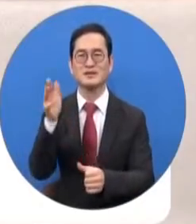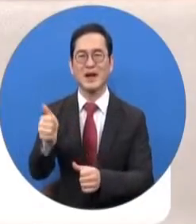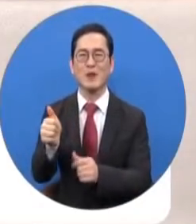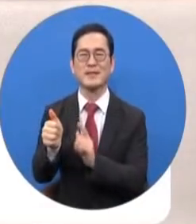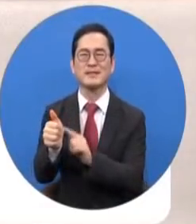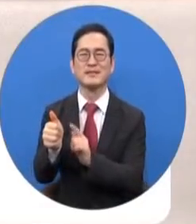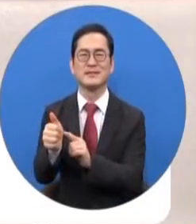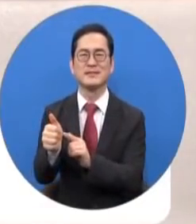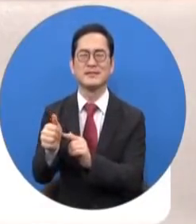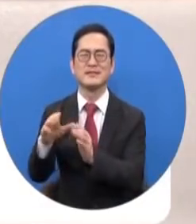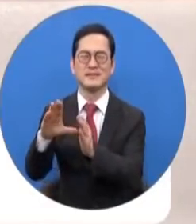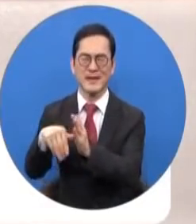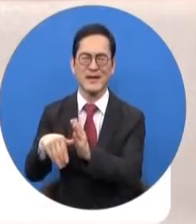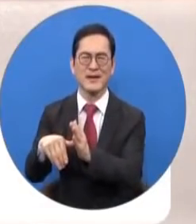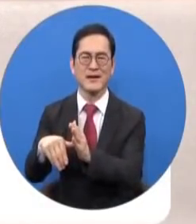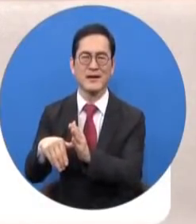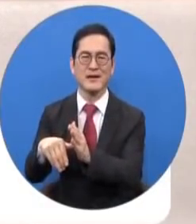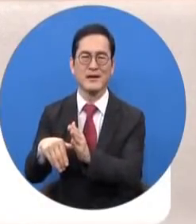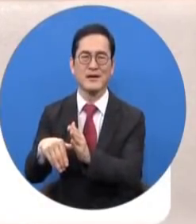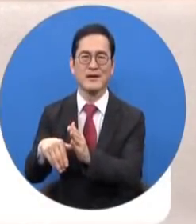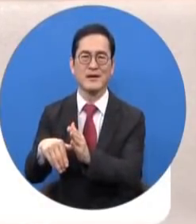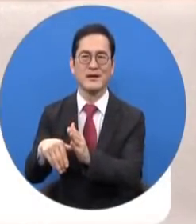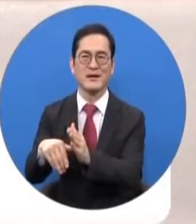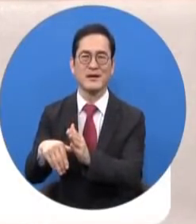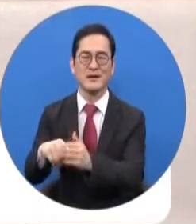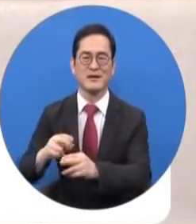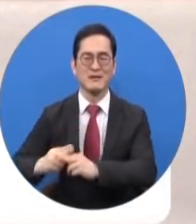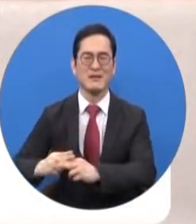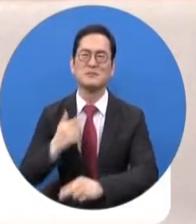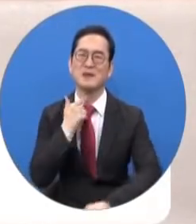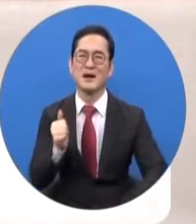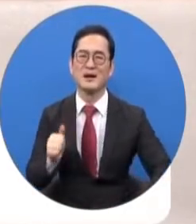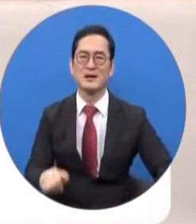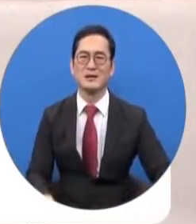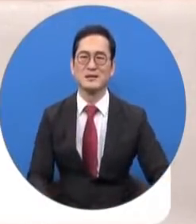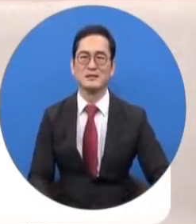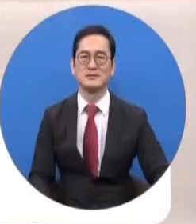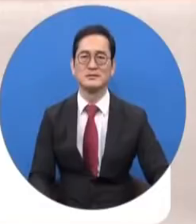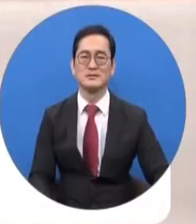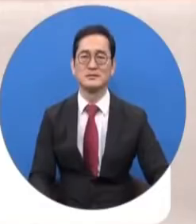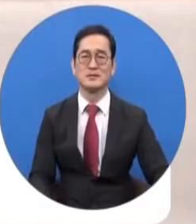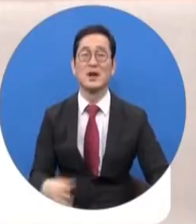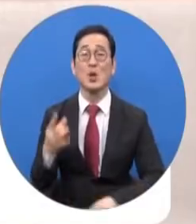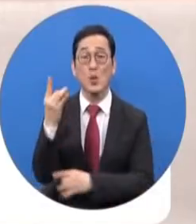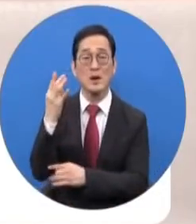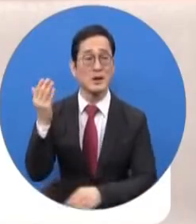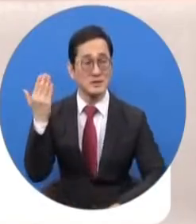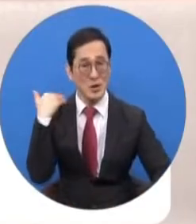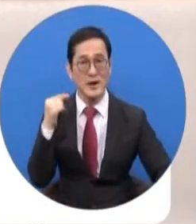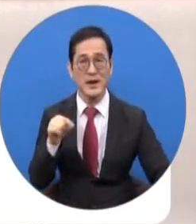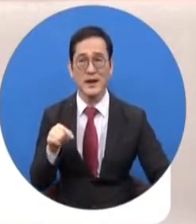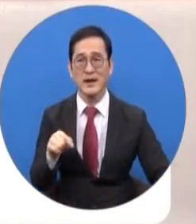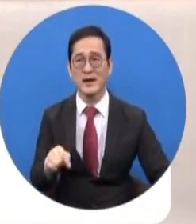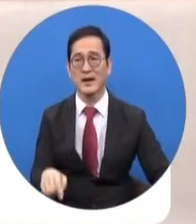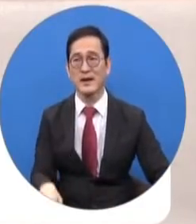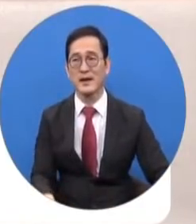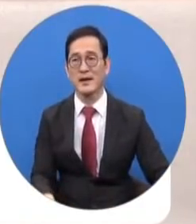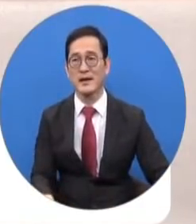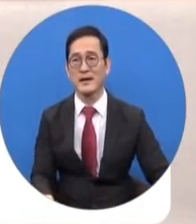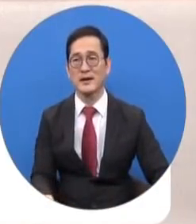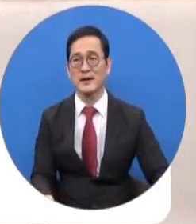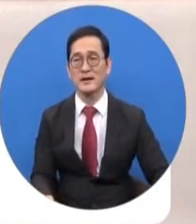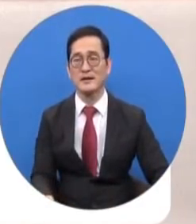때문입니다. 그전에는 어느 정도 새 정부가 들어설 시점이 되면 임기가 보장된 인사들도